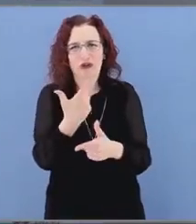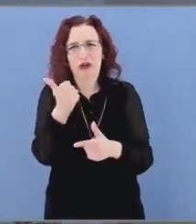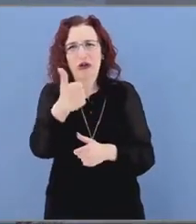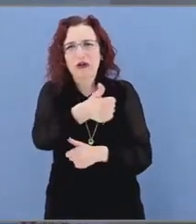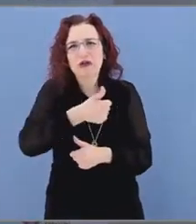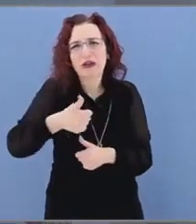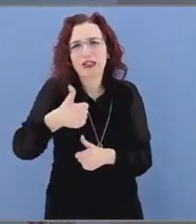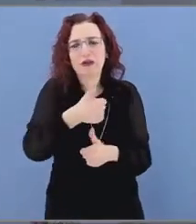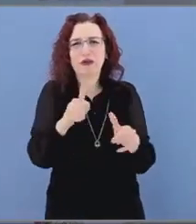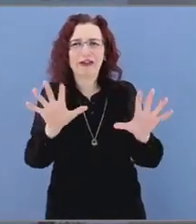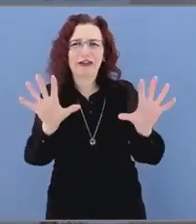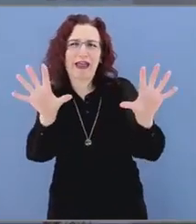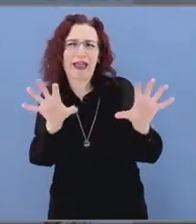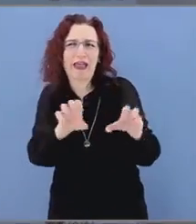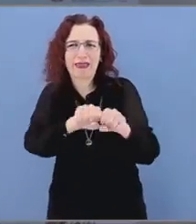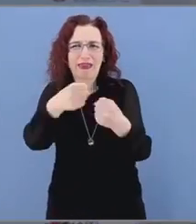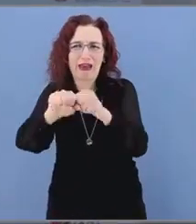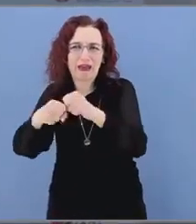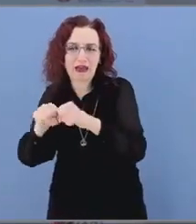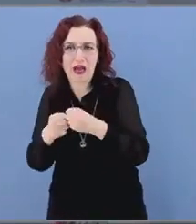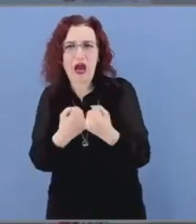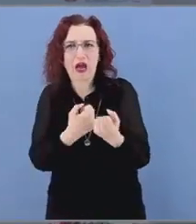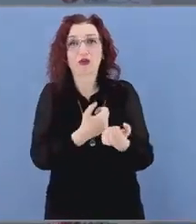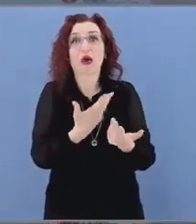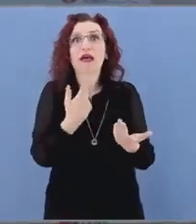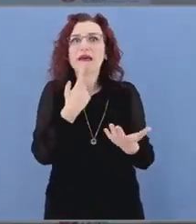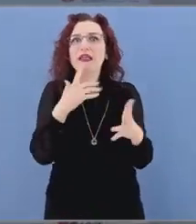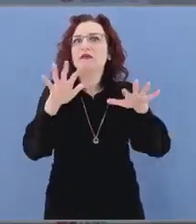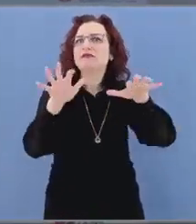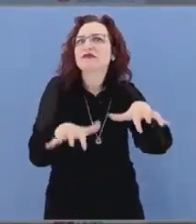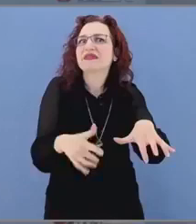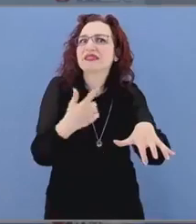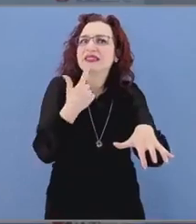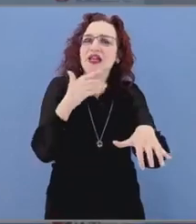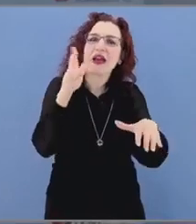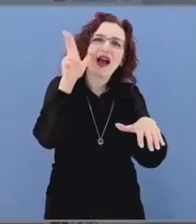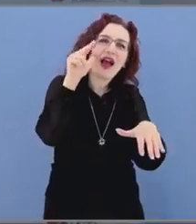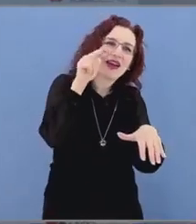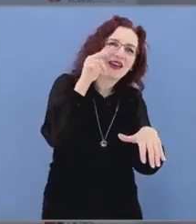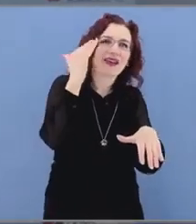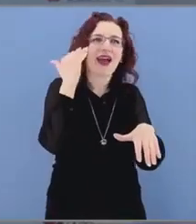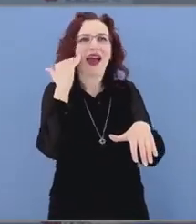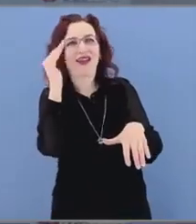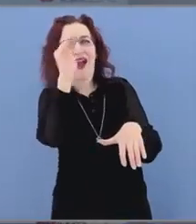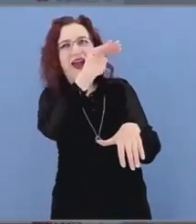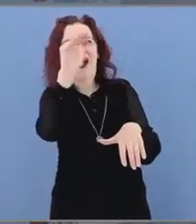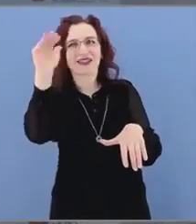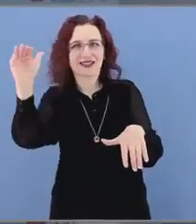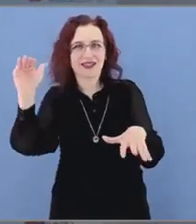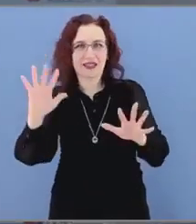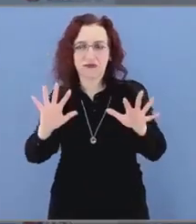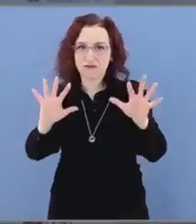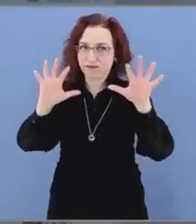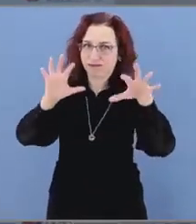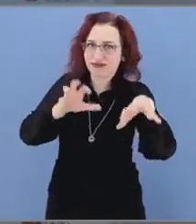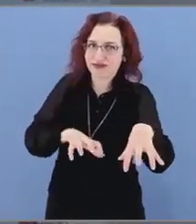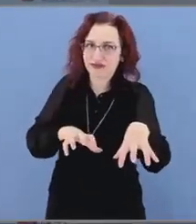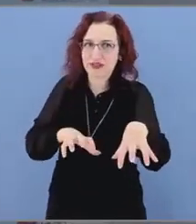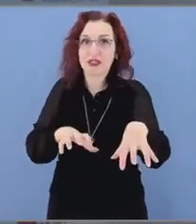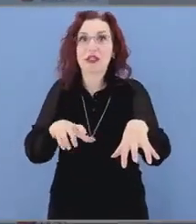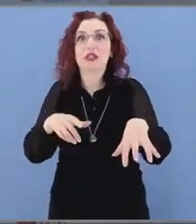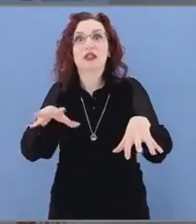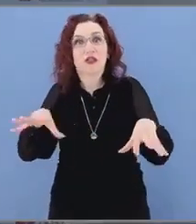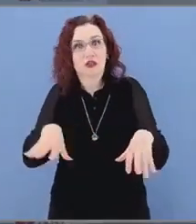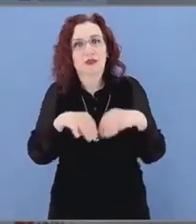stati soprattutto dei ragazzi e delle ragazze che ci hanno rimesso innanzitutto di loro del coraggio di